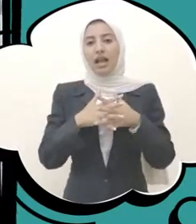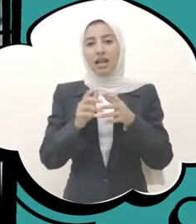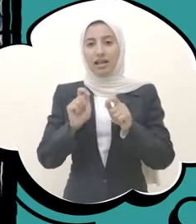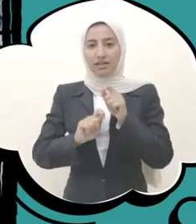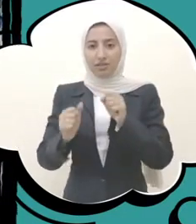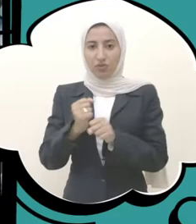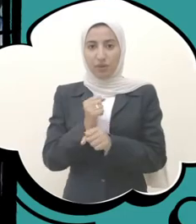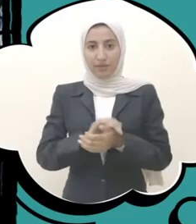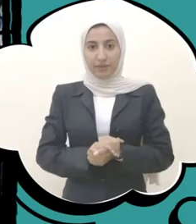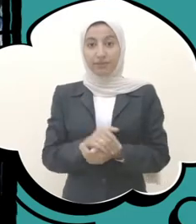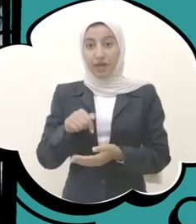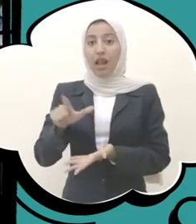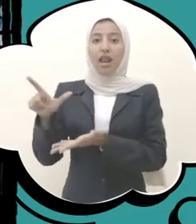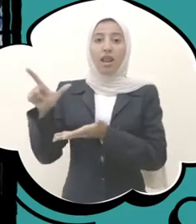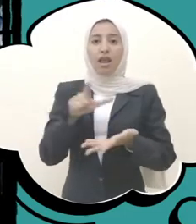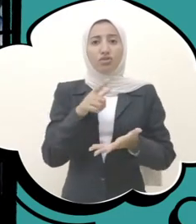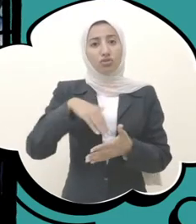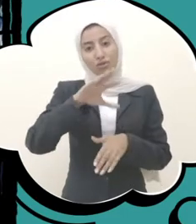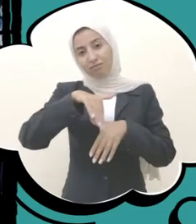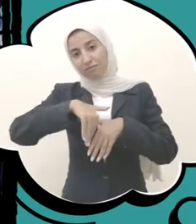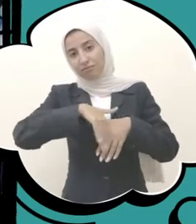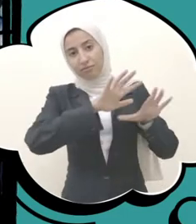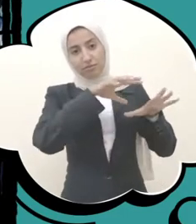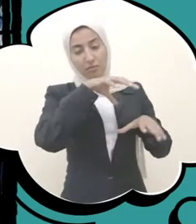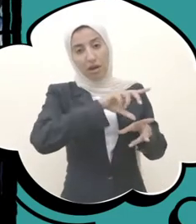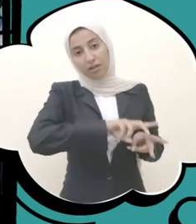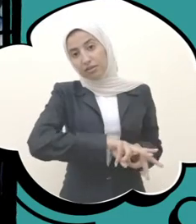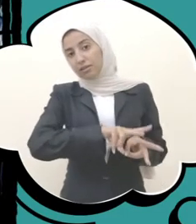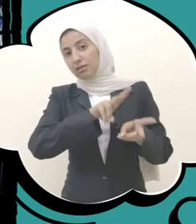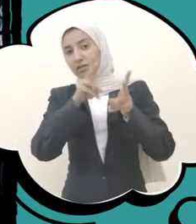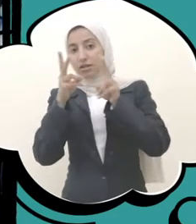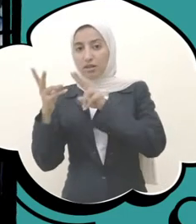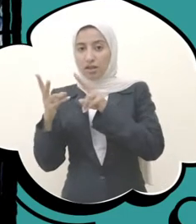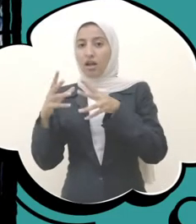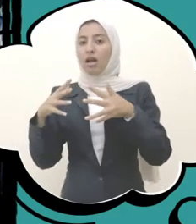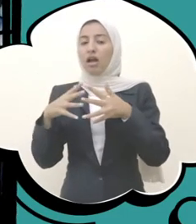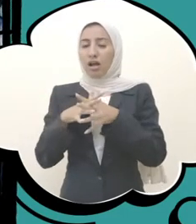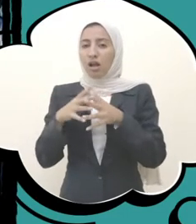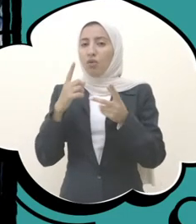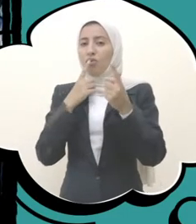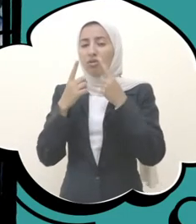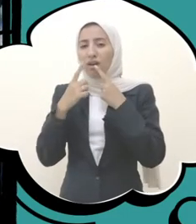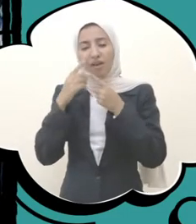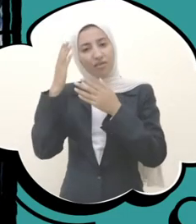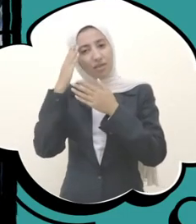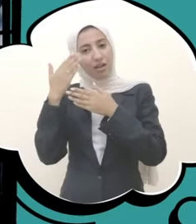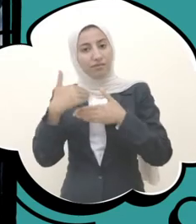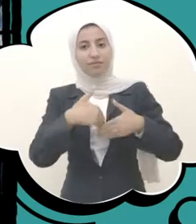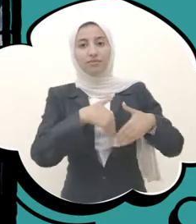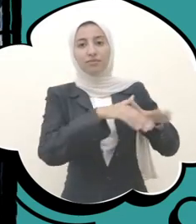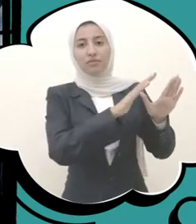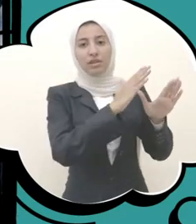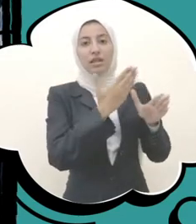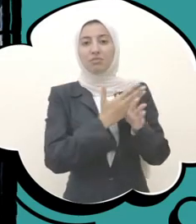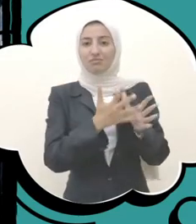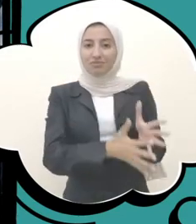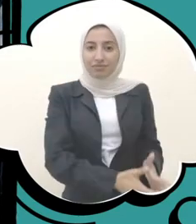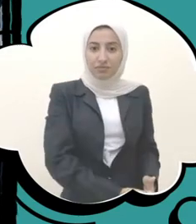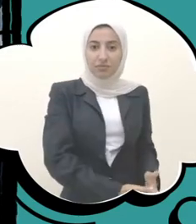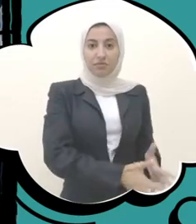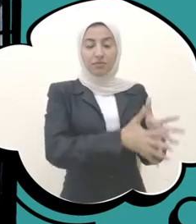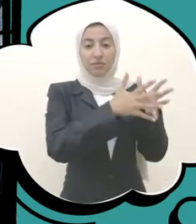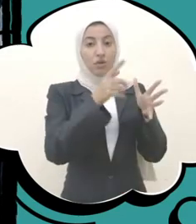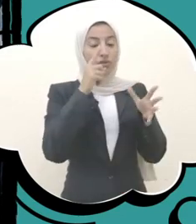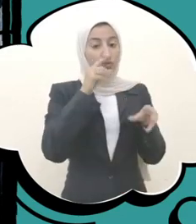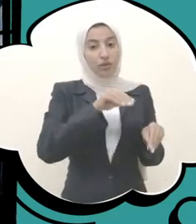بلدانهم، بيتركوا أسرهم وثقافتهم يلي كانت مصدر تنشئتهم، بينعكس الترحيب الكبير من السكان